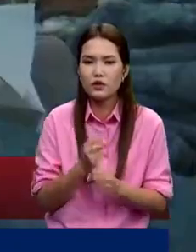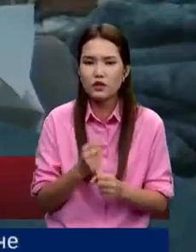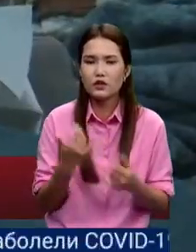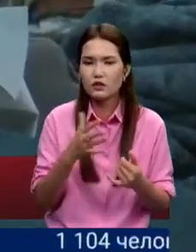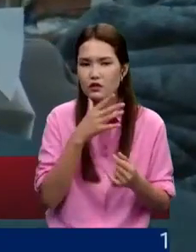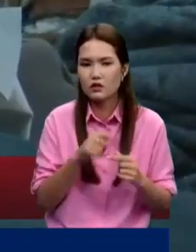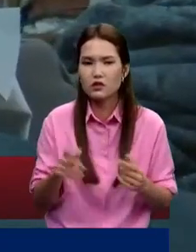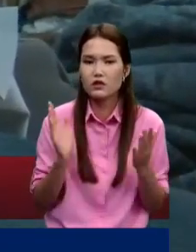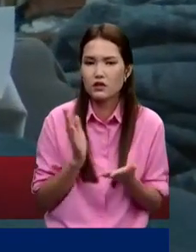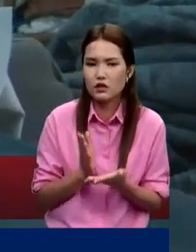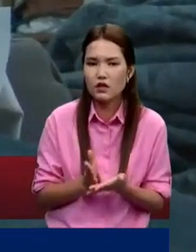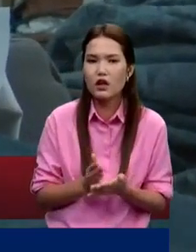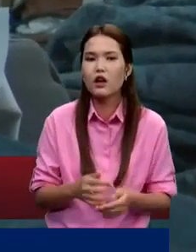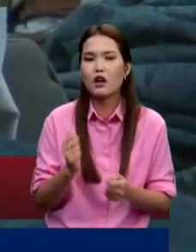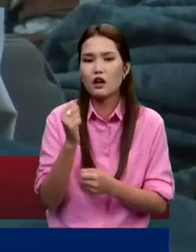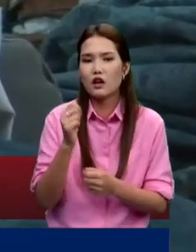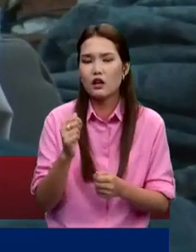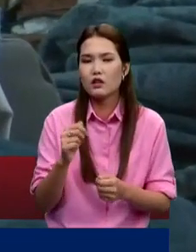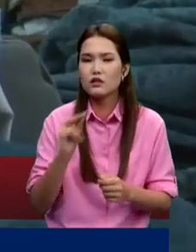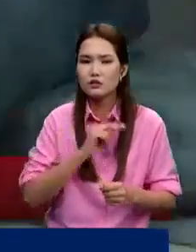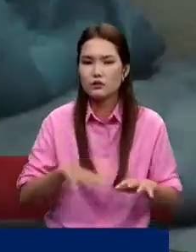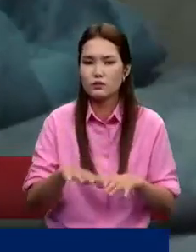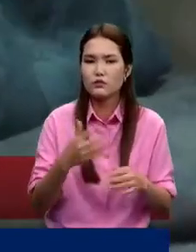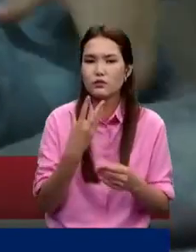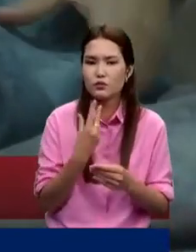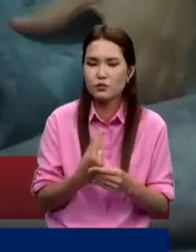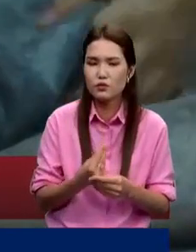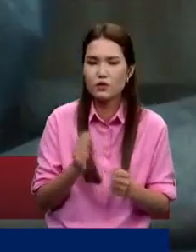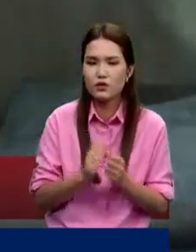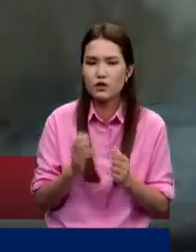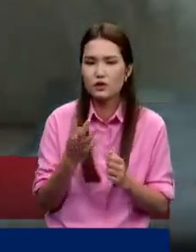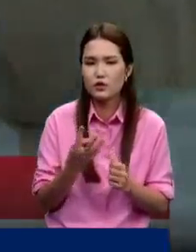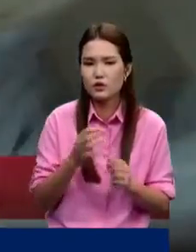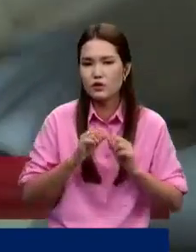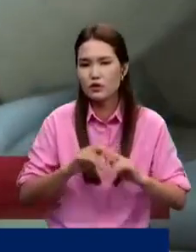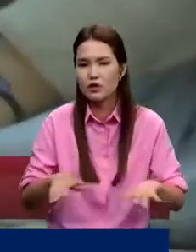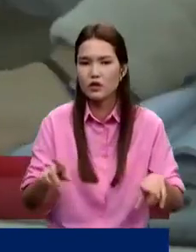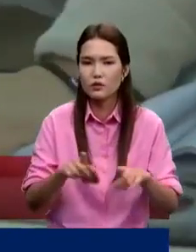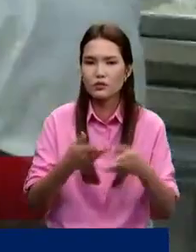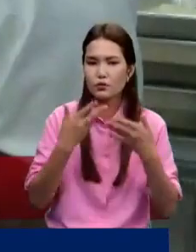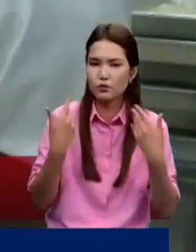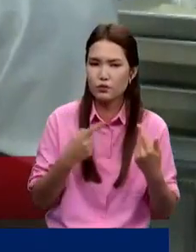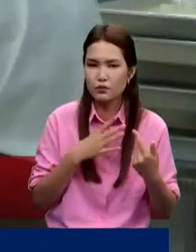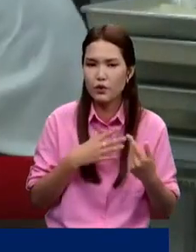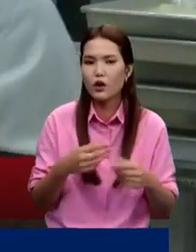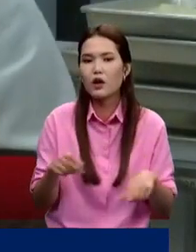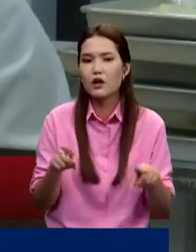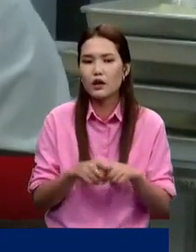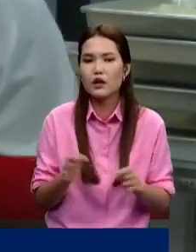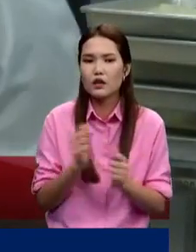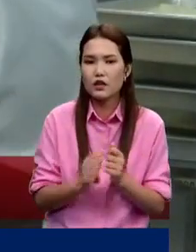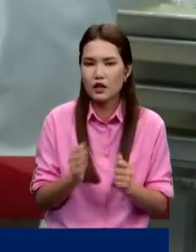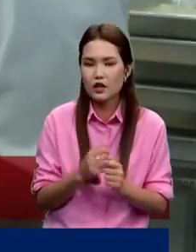бар. Кәсіпкерлер болса, несиеден көз ашпай отырмыз. Жалақының өзін жартып беріп жатқан жоқпыз дейді. Оның үстіне 2,5